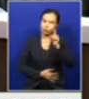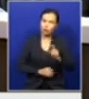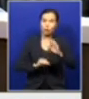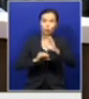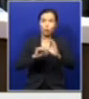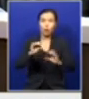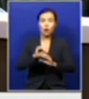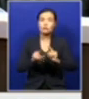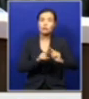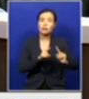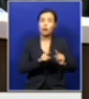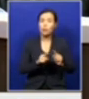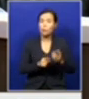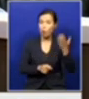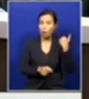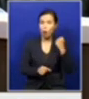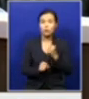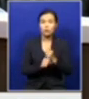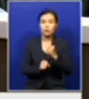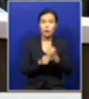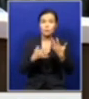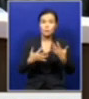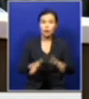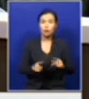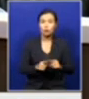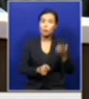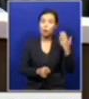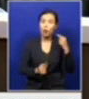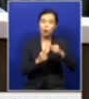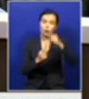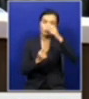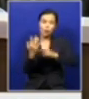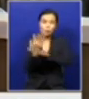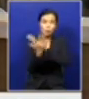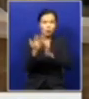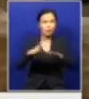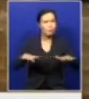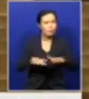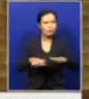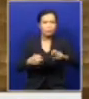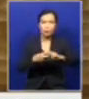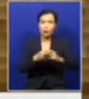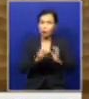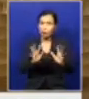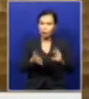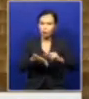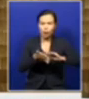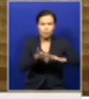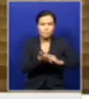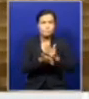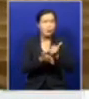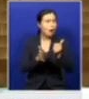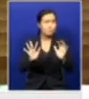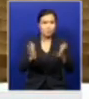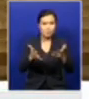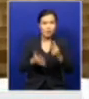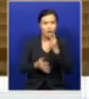ะเคยทำมาแล้วในห้วงที่ประเทศอยู่ในภาวะปกติก็ยังไม่สามารถทำให้สำเร็จเป็นรูปธรรมได้ค่ะ